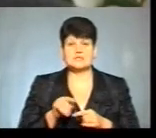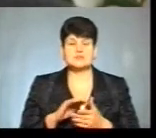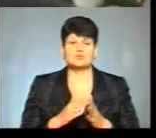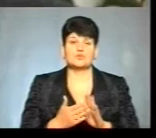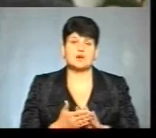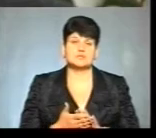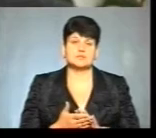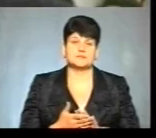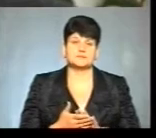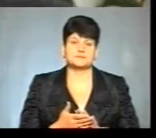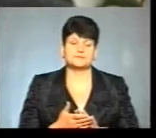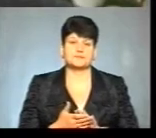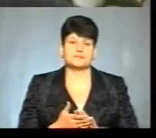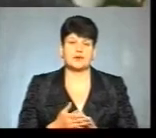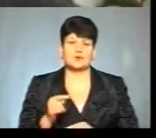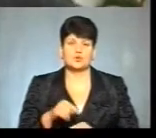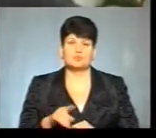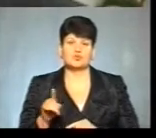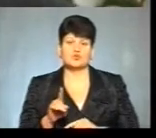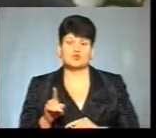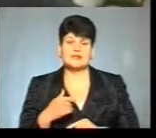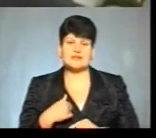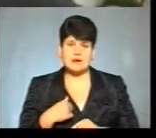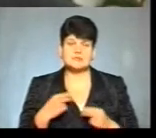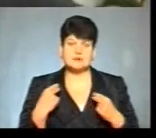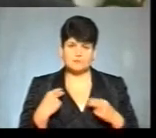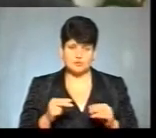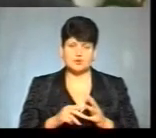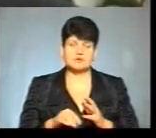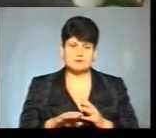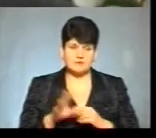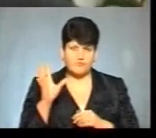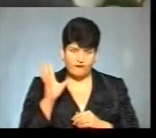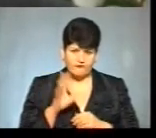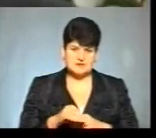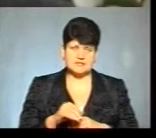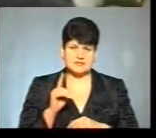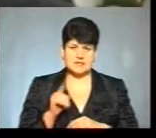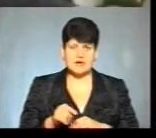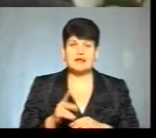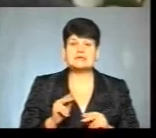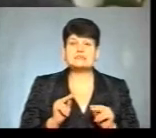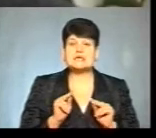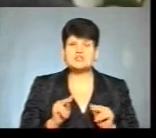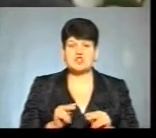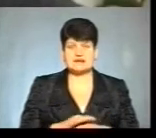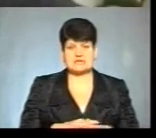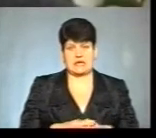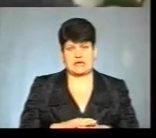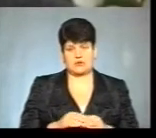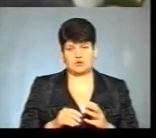що я за ринок землі. Це фактично, знаєте всі, але за чесний ринок землі,